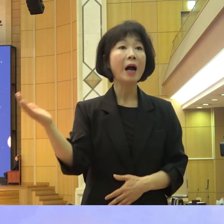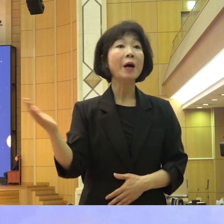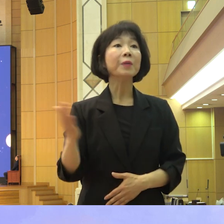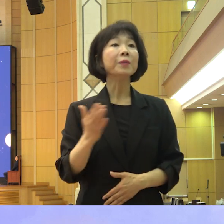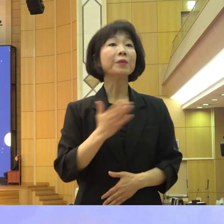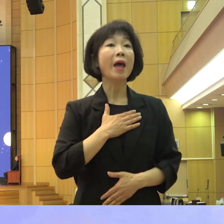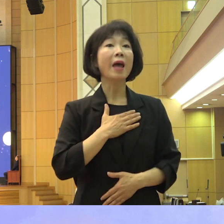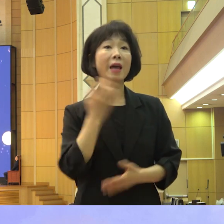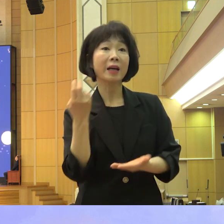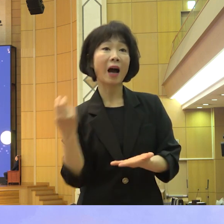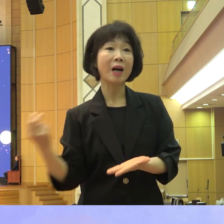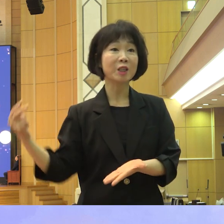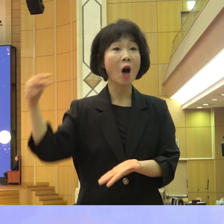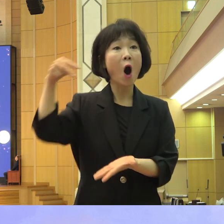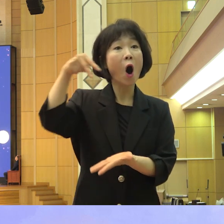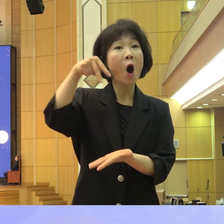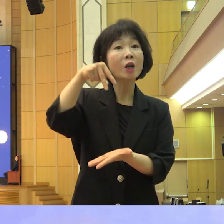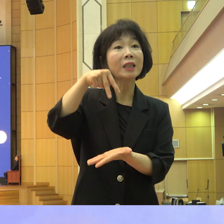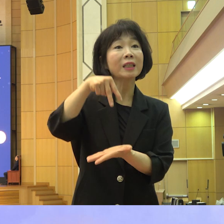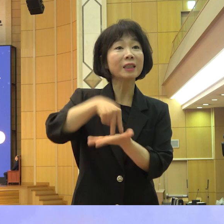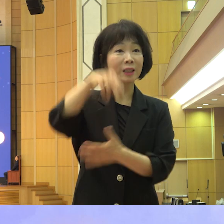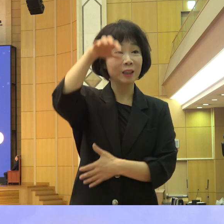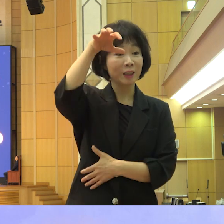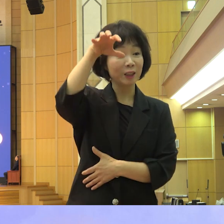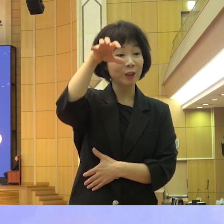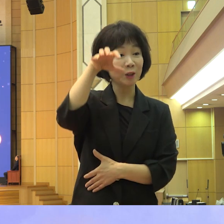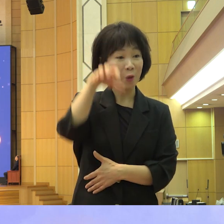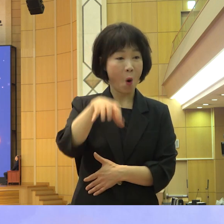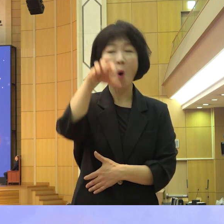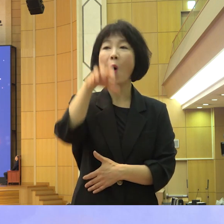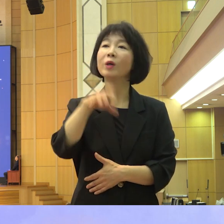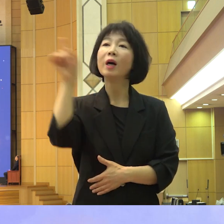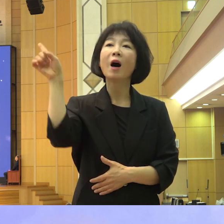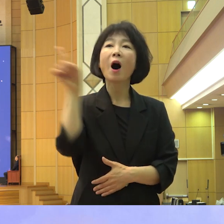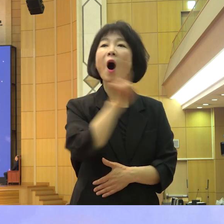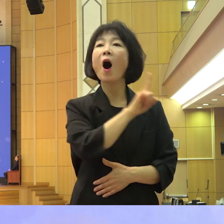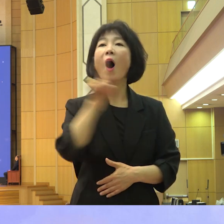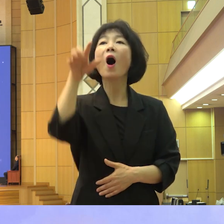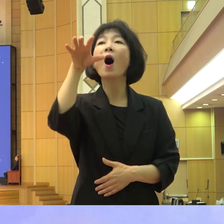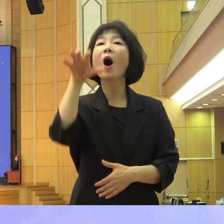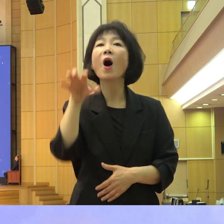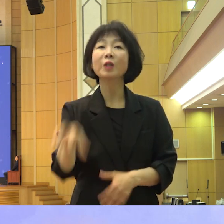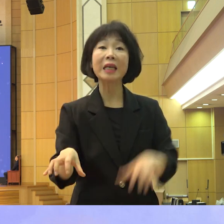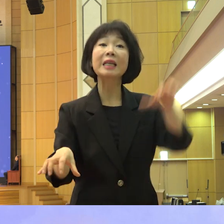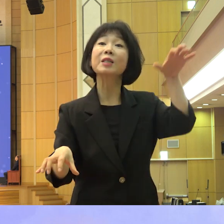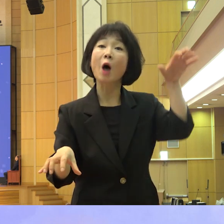예배자입니다. 내가 서 있는 곳